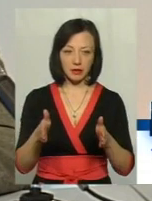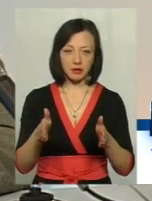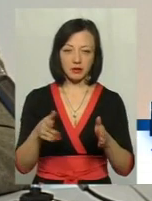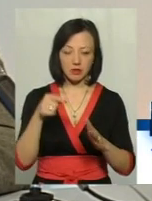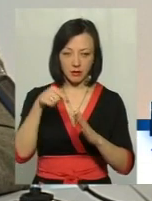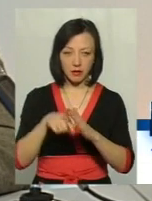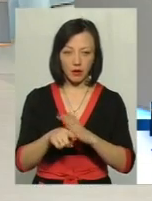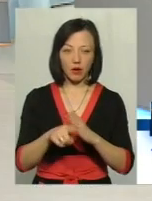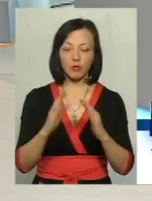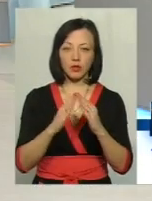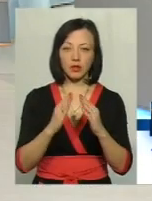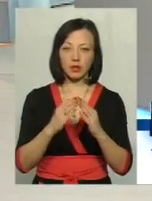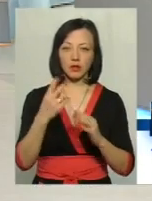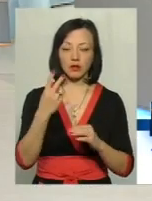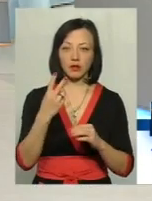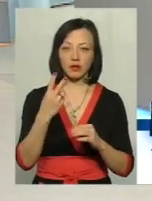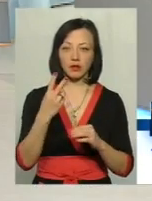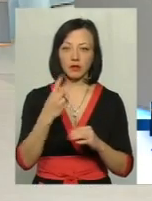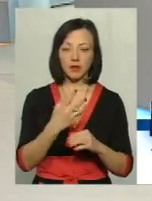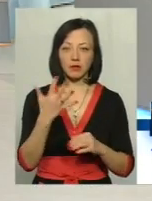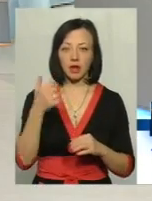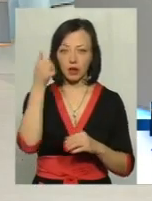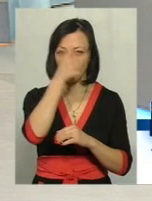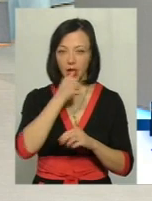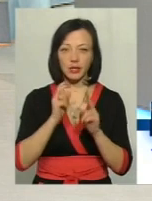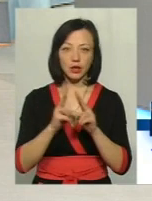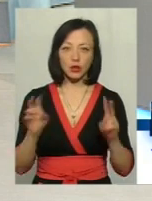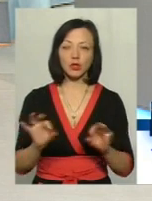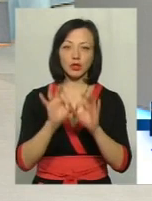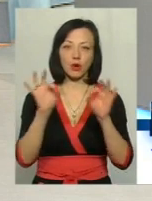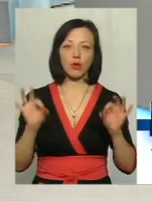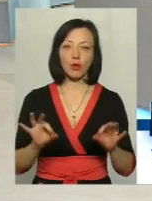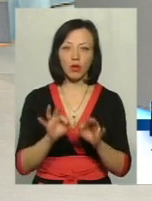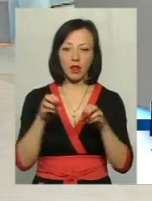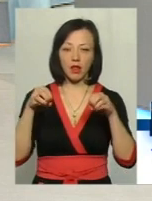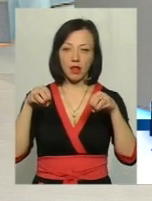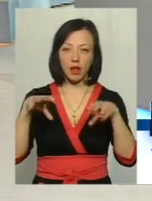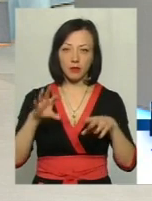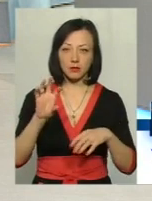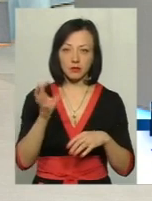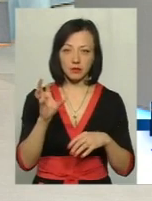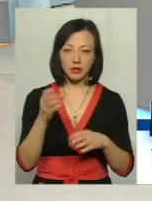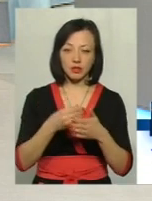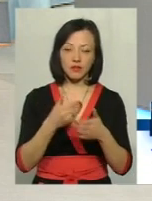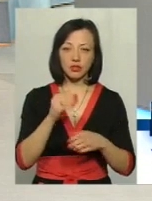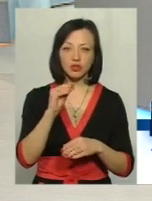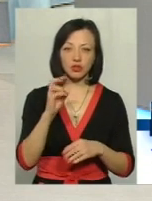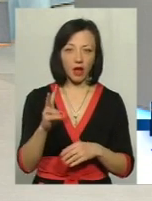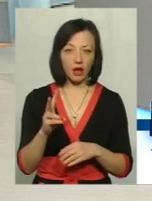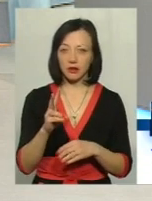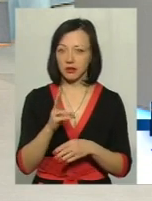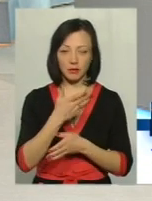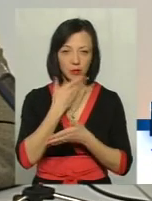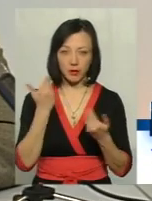Наш будинок існує 27 років, і ніхто не зробив жодної лампочки від ЖК не